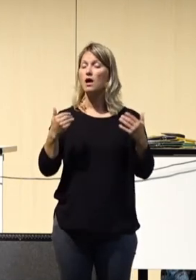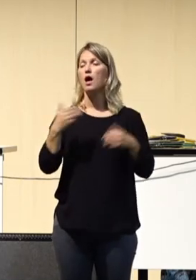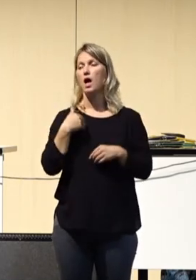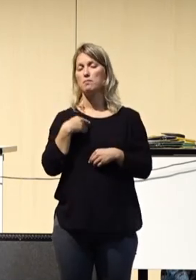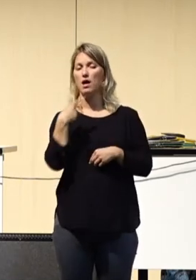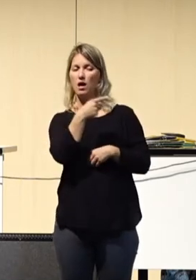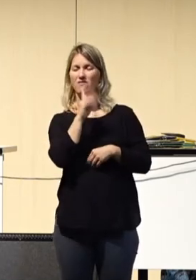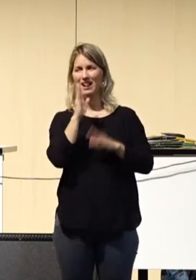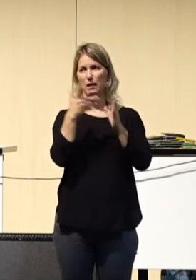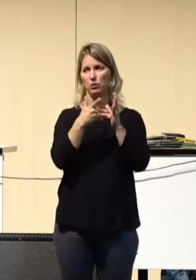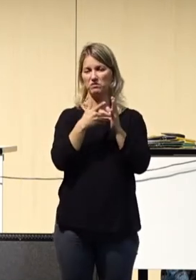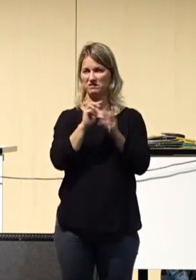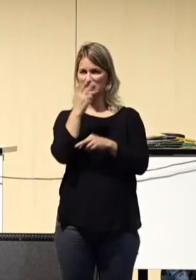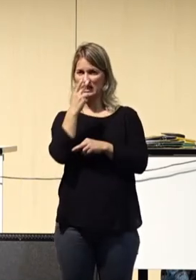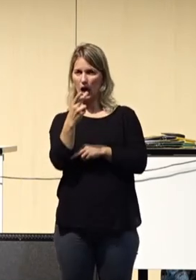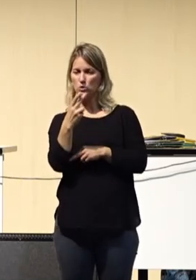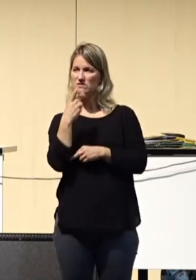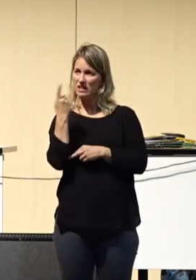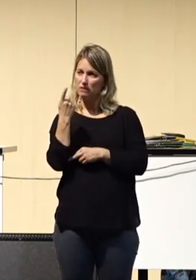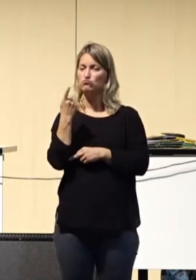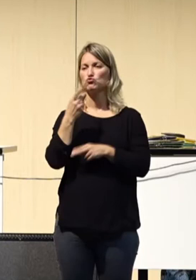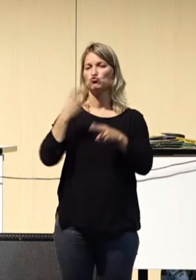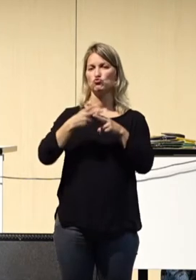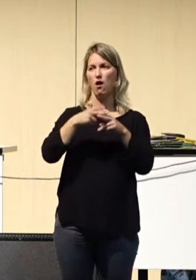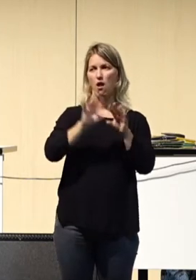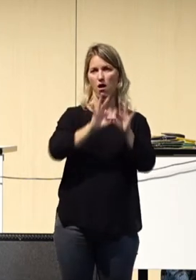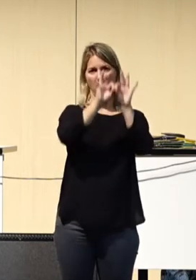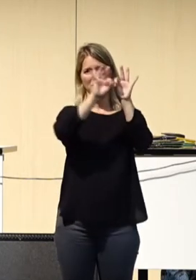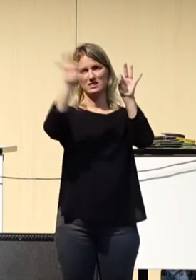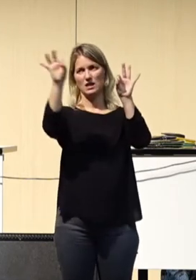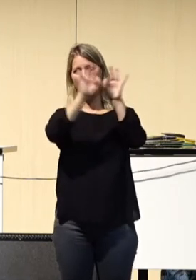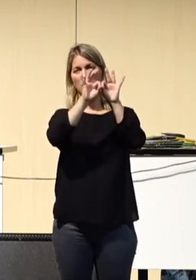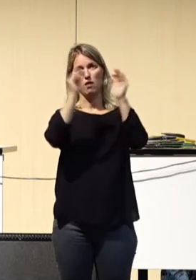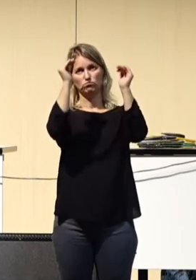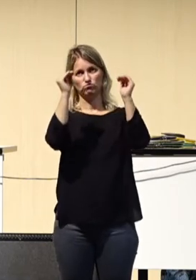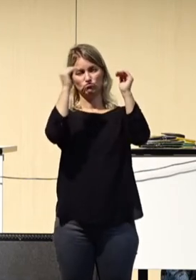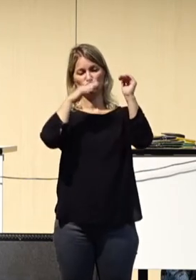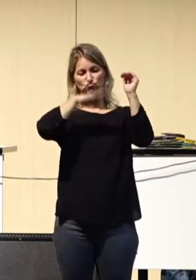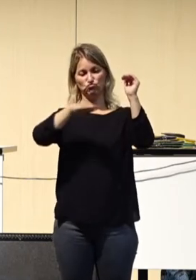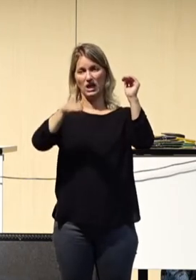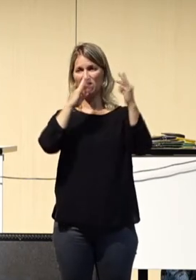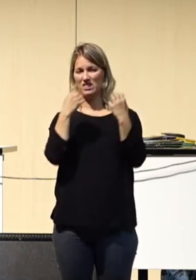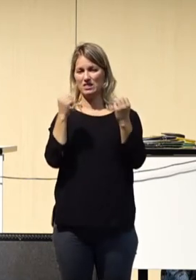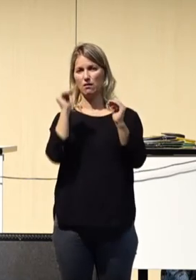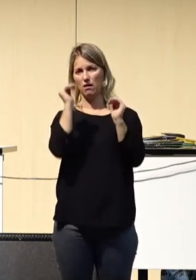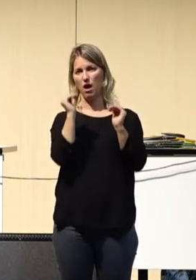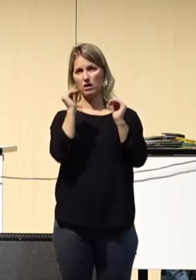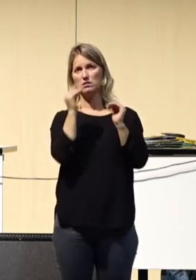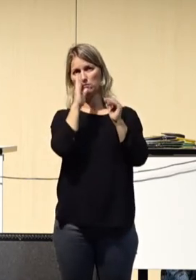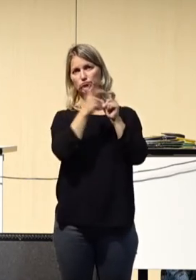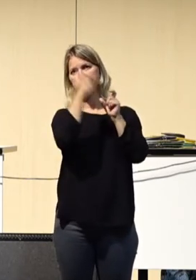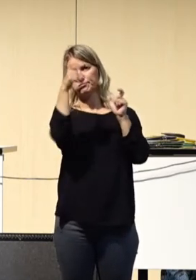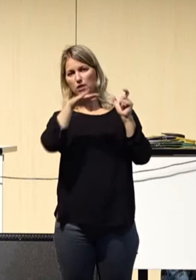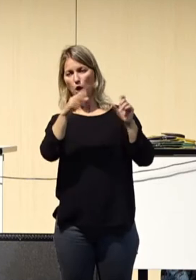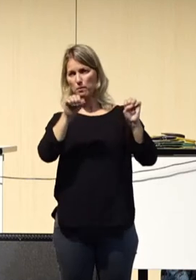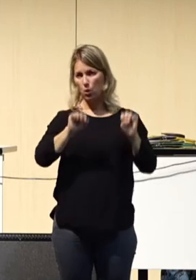eine Höhenbeschränkung mithilfe eines beschilderten Stahlrahmenträgers die Parkmöglichkeit für kleinere Fahrzeuge unterhalb der Löbtauer Brücke eröffnen